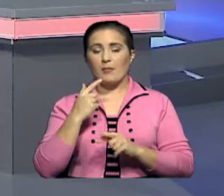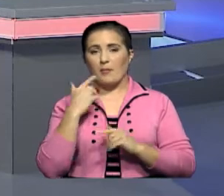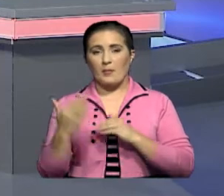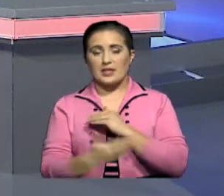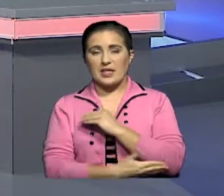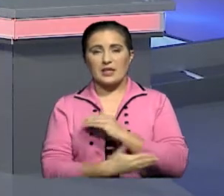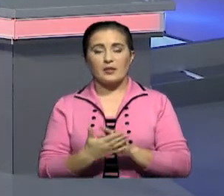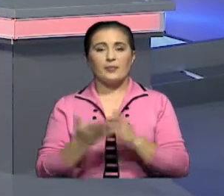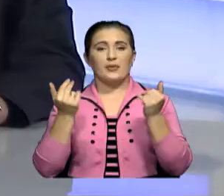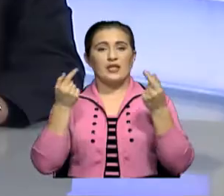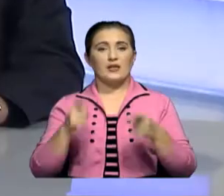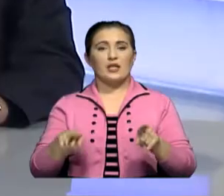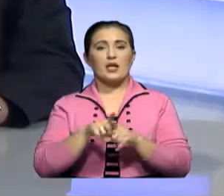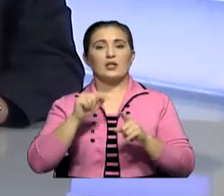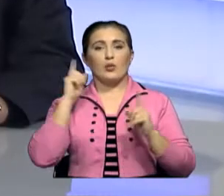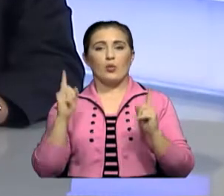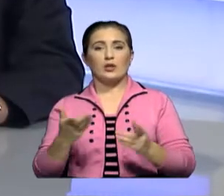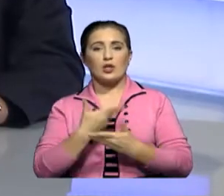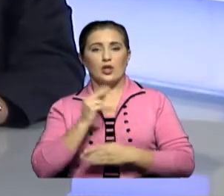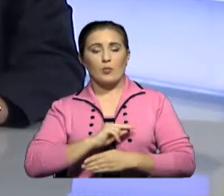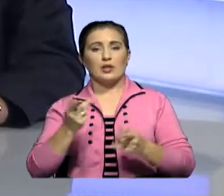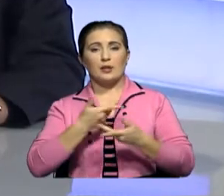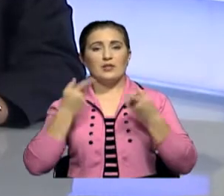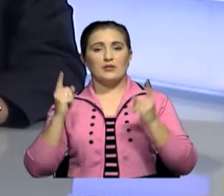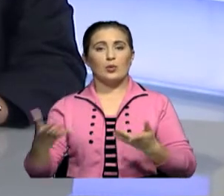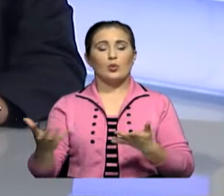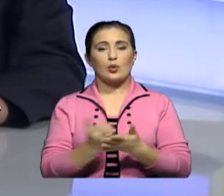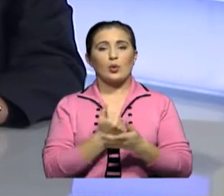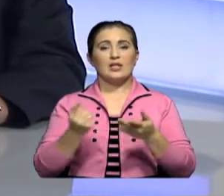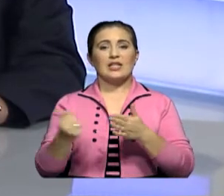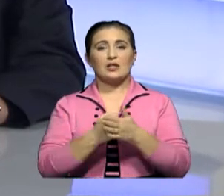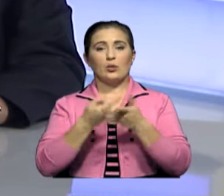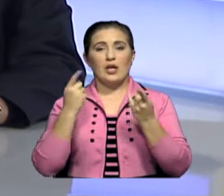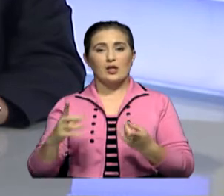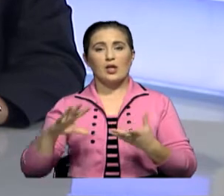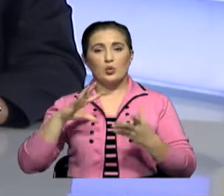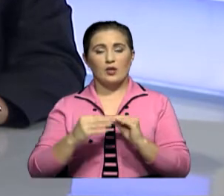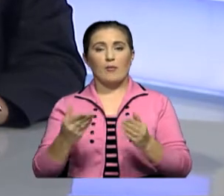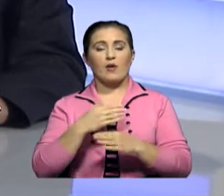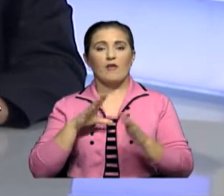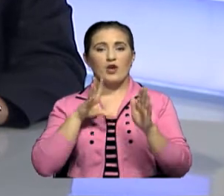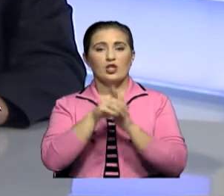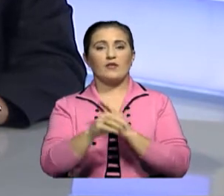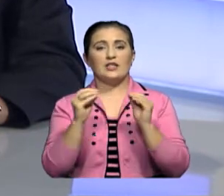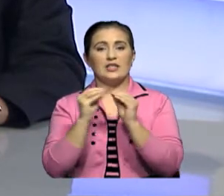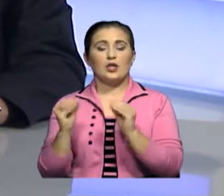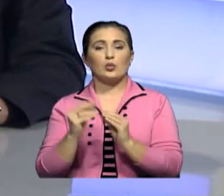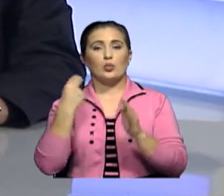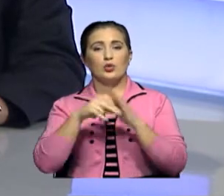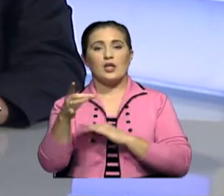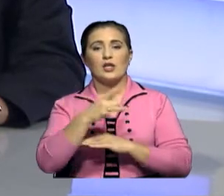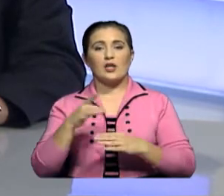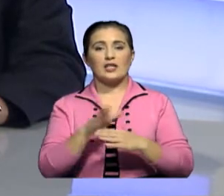действительно так за год нашей работы нам действительно удалось достигнуть реальных результатов мы вошли в десятку лучших региональных отделений страны